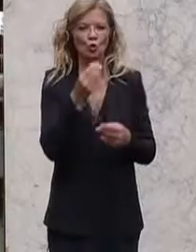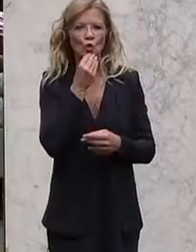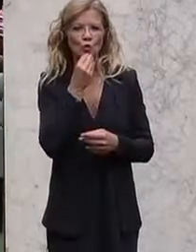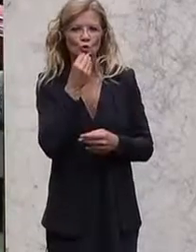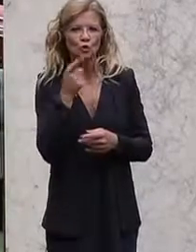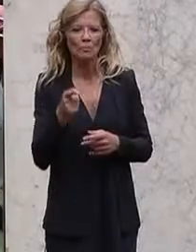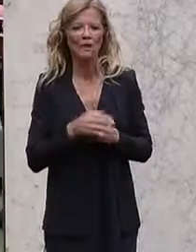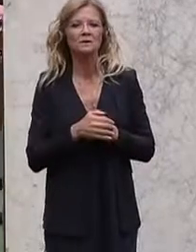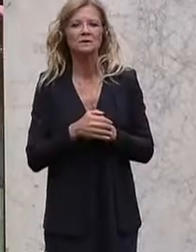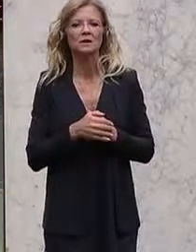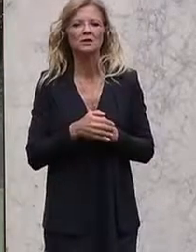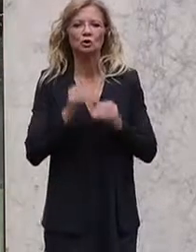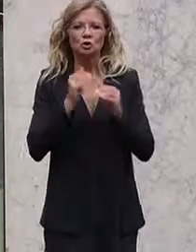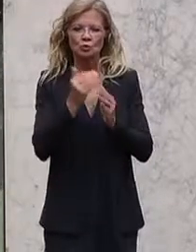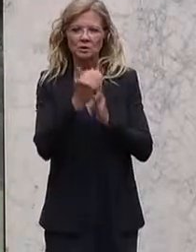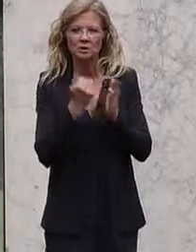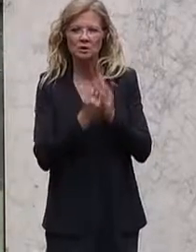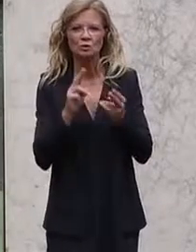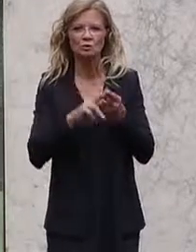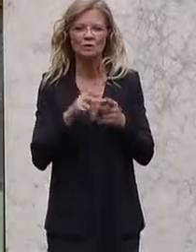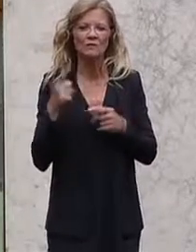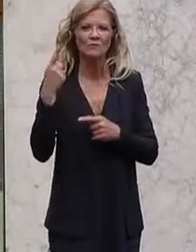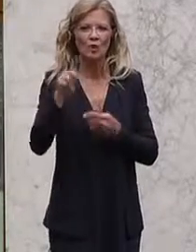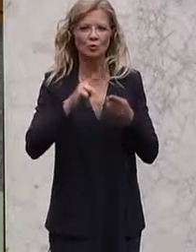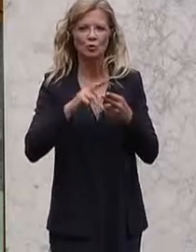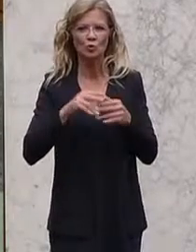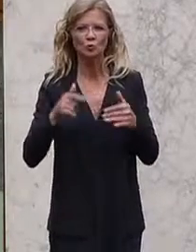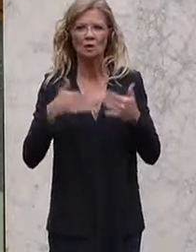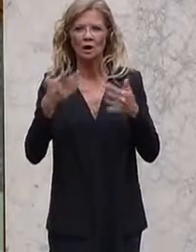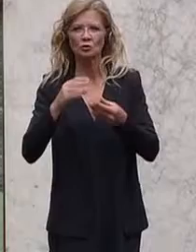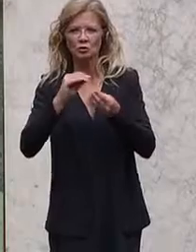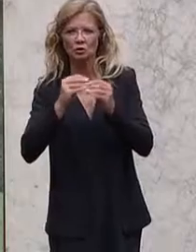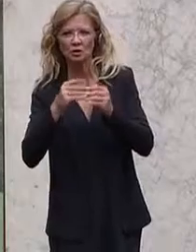vorvertragliche Informationspflichten, aber auch Bestimmungen über die Rechtsfolgen bei nicht